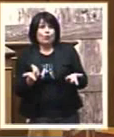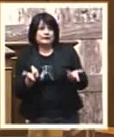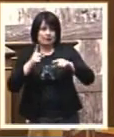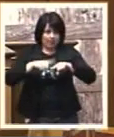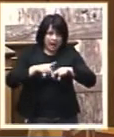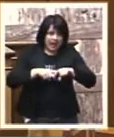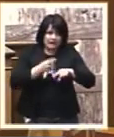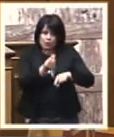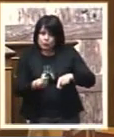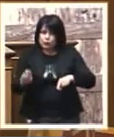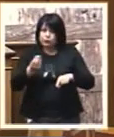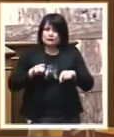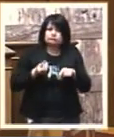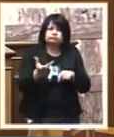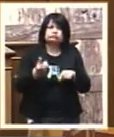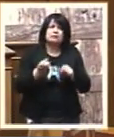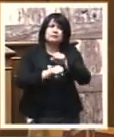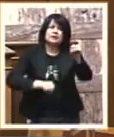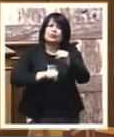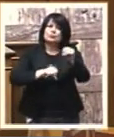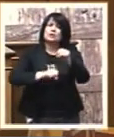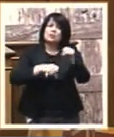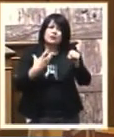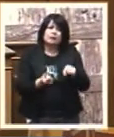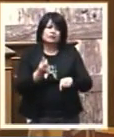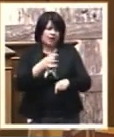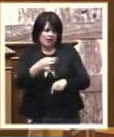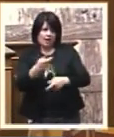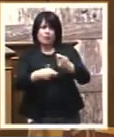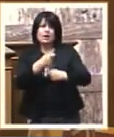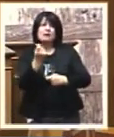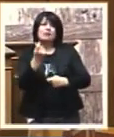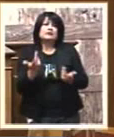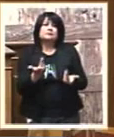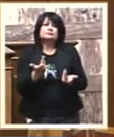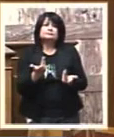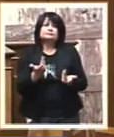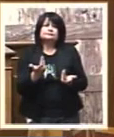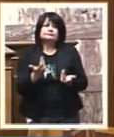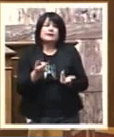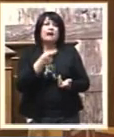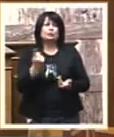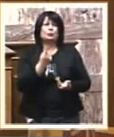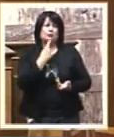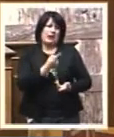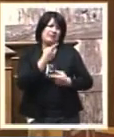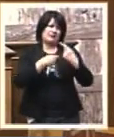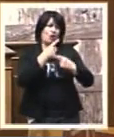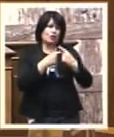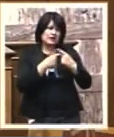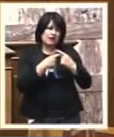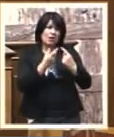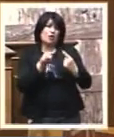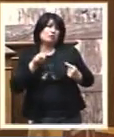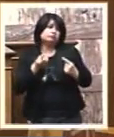περισσότερους πτυχιούχους από όσους χρειάζεται η οικονομία μας. Διότι δεν είναι ακριβώς έτσι. Είναι ένας μύθος που μας βολεύει. Η Ελλάδα